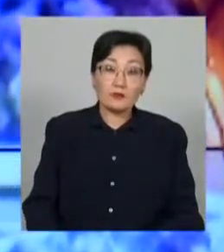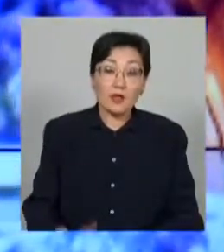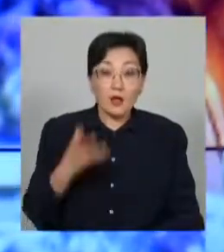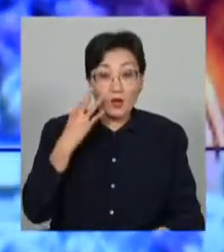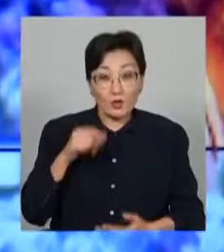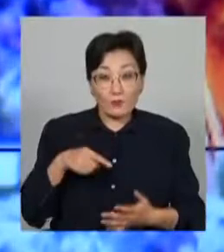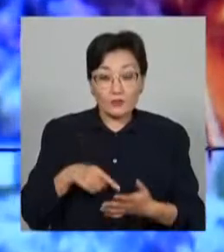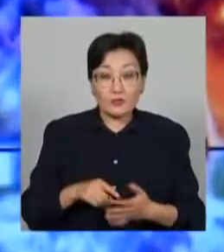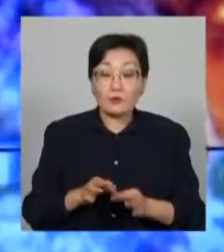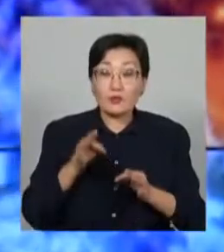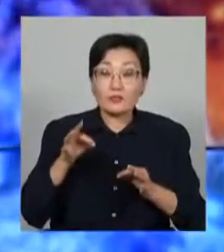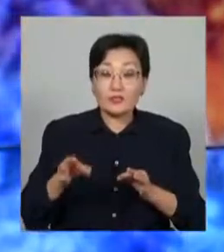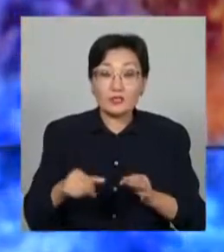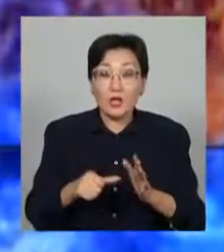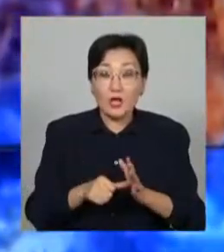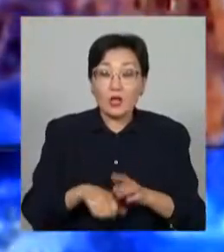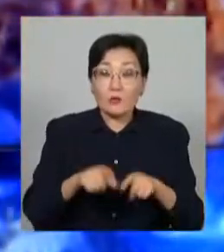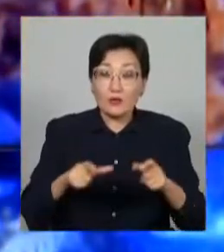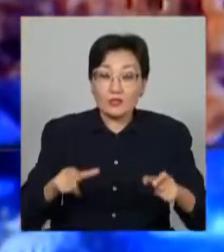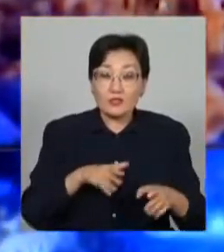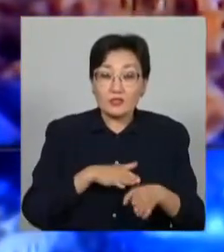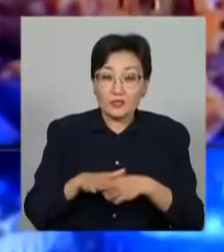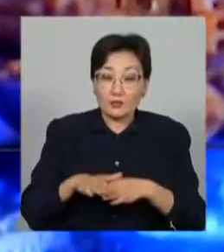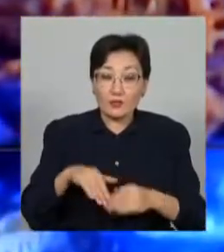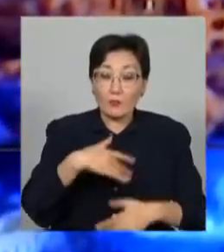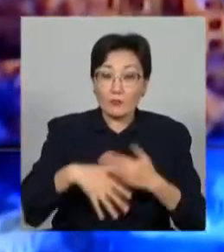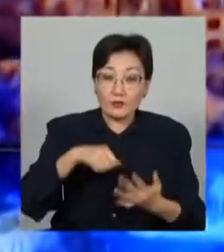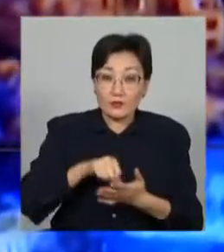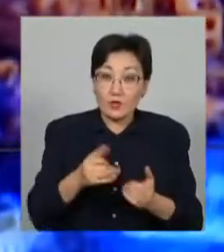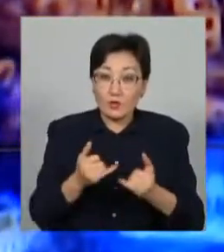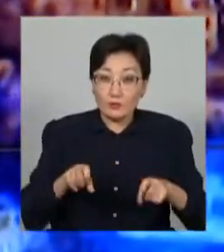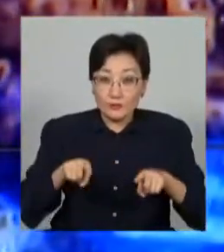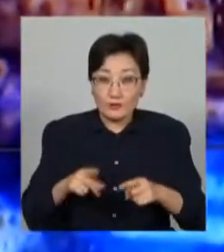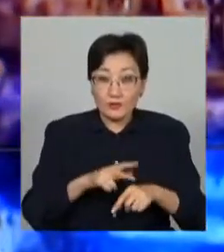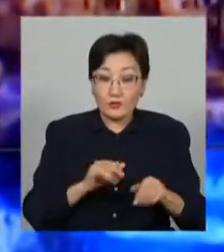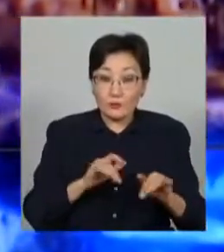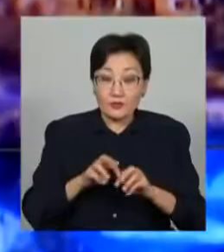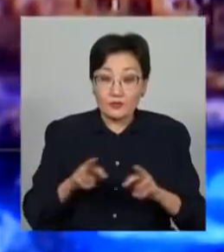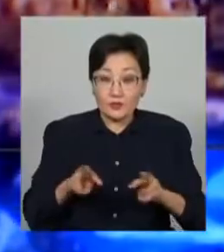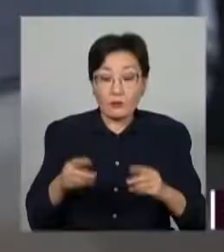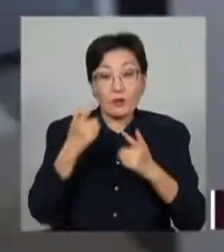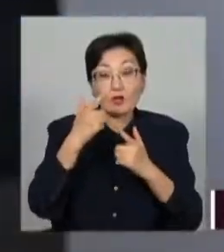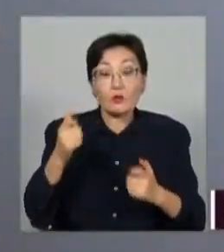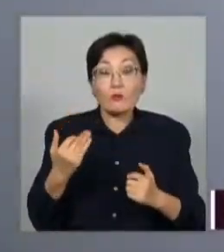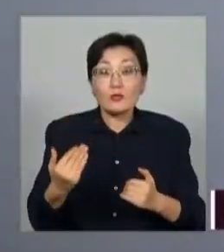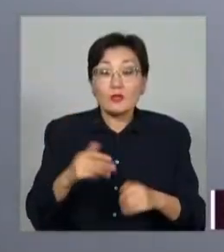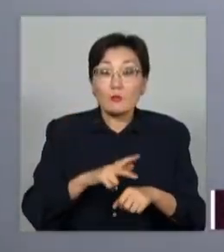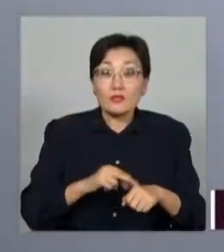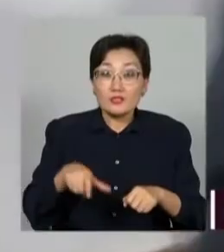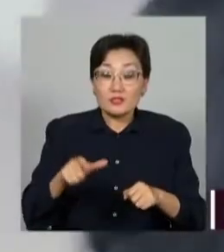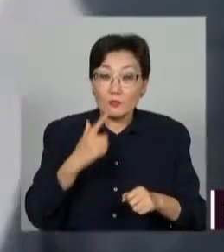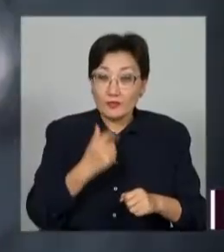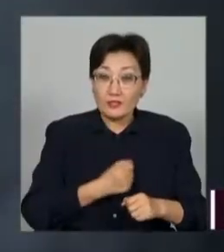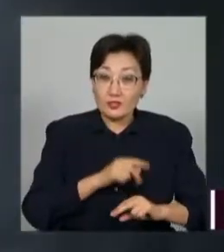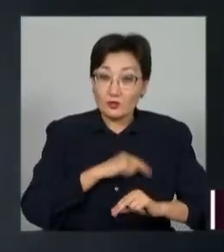Алматы қаласы мен облысының 6 тұрғыны жаппай тәртіпсіздікке қатысқан үшін ұсталды. Ішкі істер министрлігінің мәліметінше, олар полицейлер мен